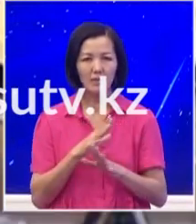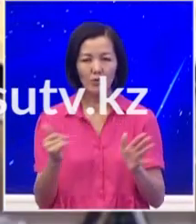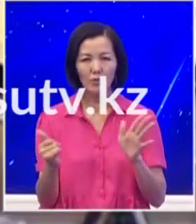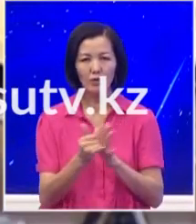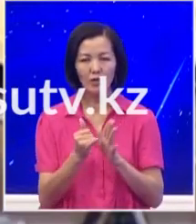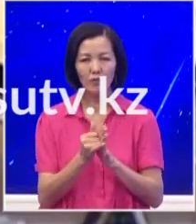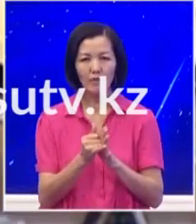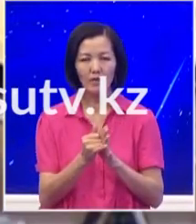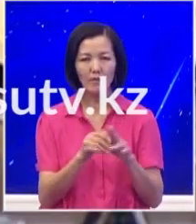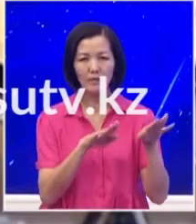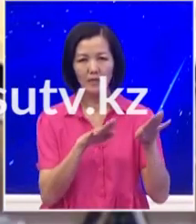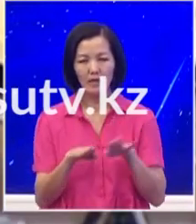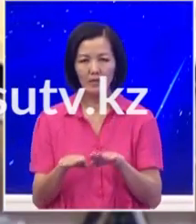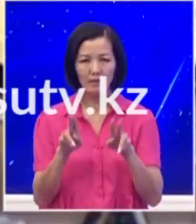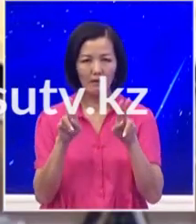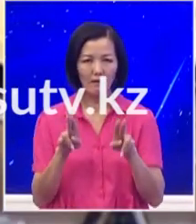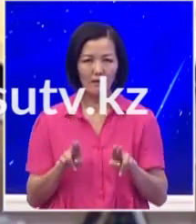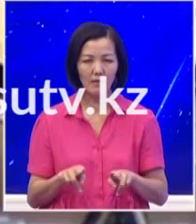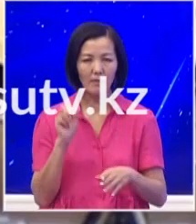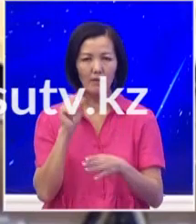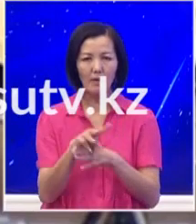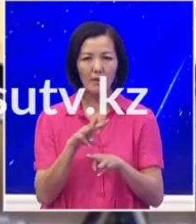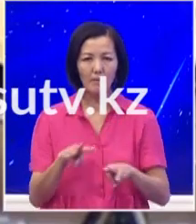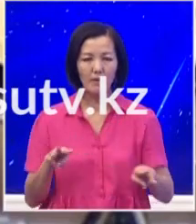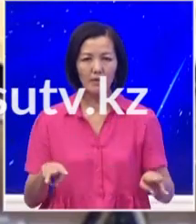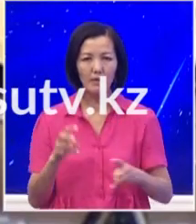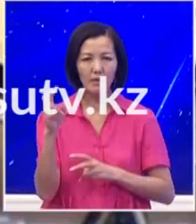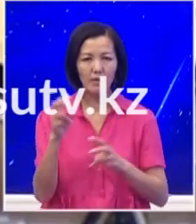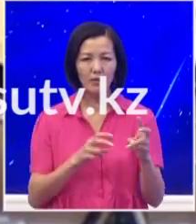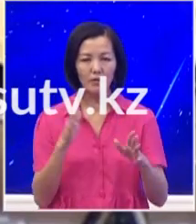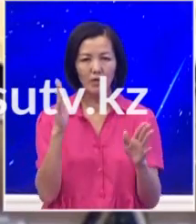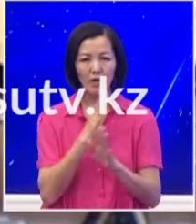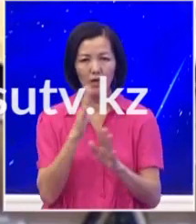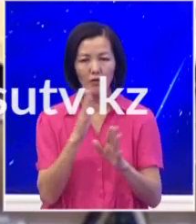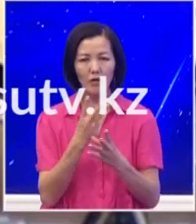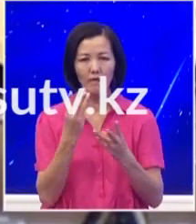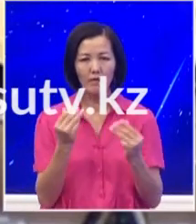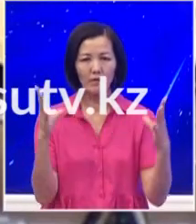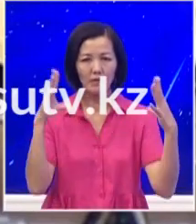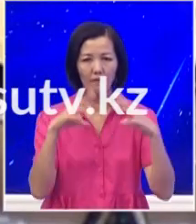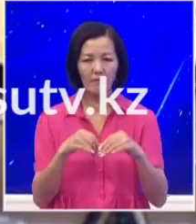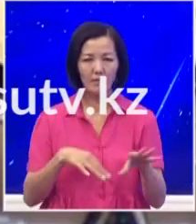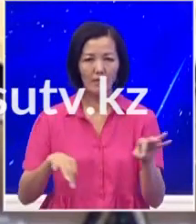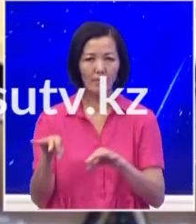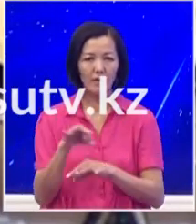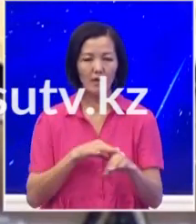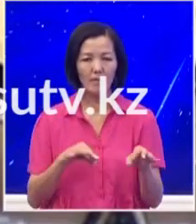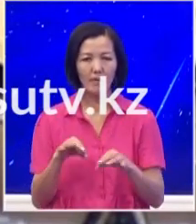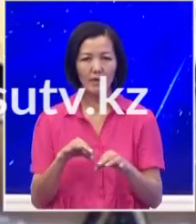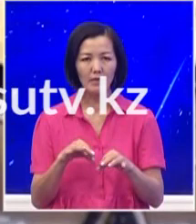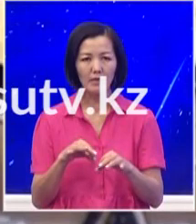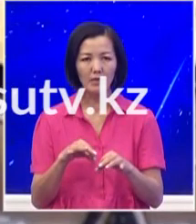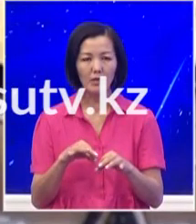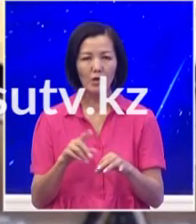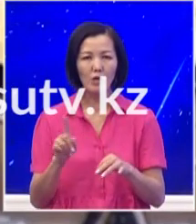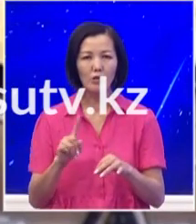установленным стандартам. В этой связи поручаю Министерствам индустрии, экологии и финансов совместно разработать проекты по полигонам для